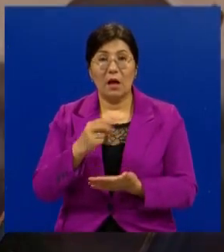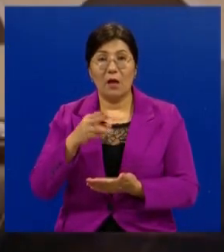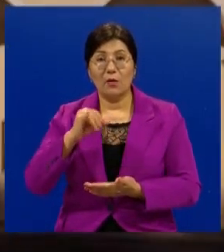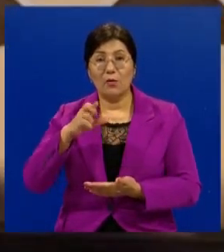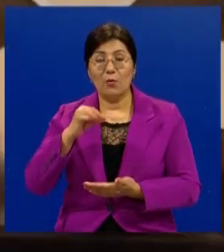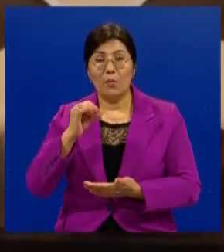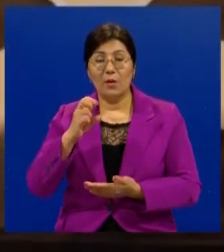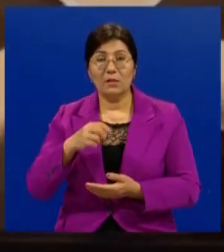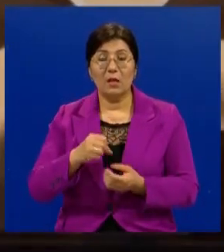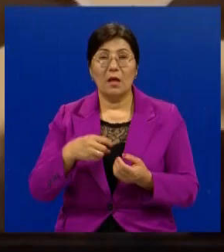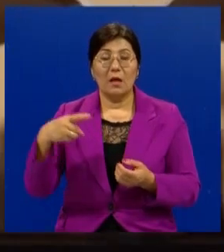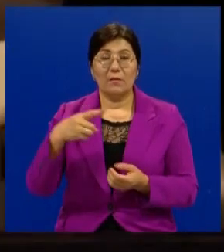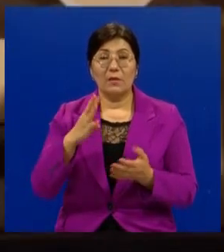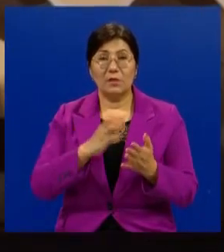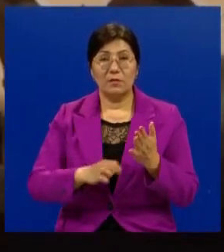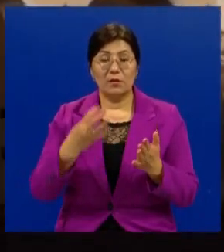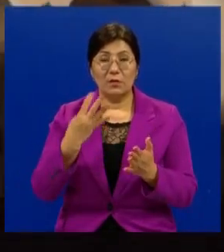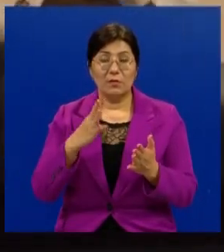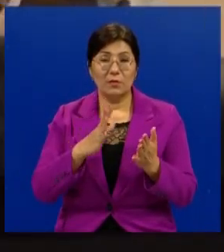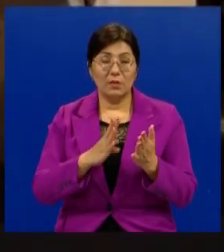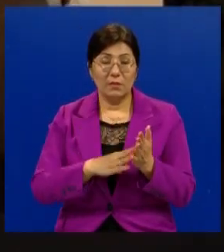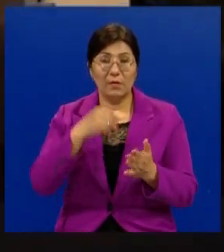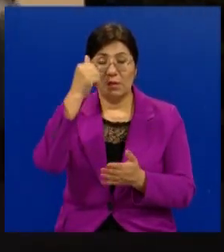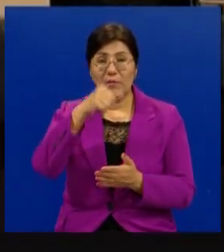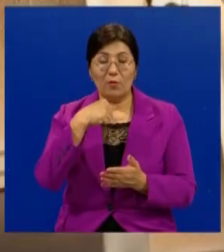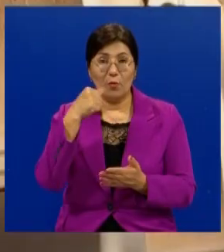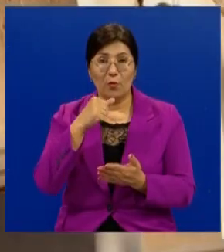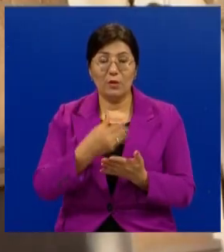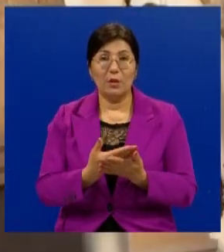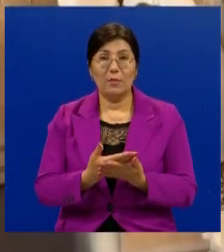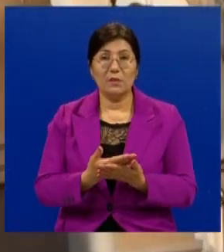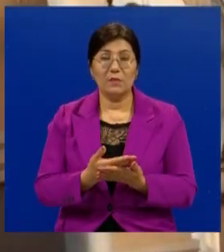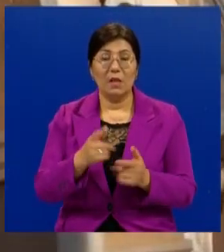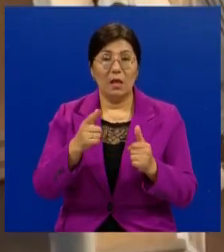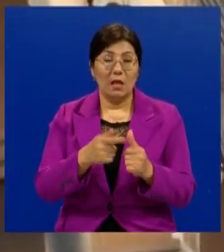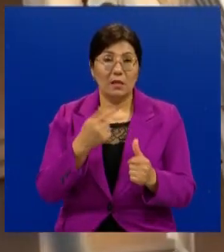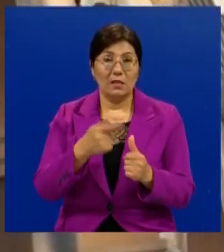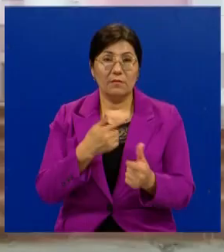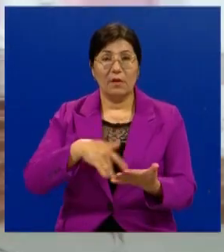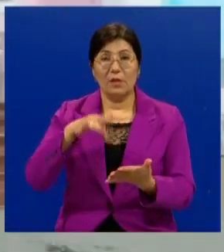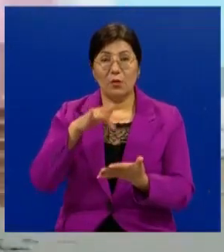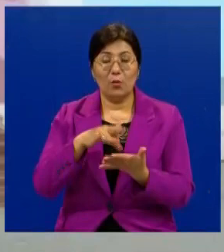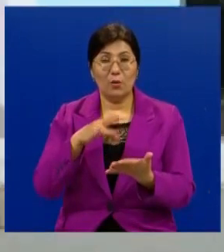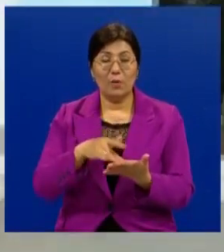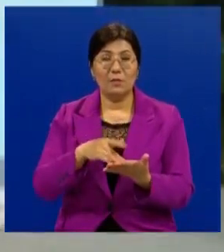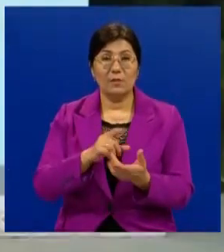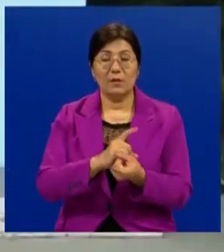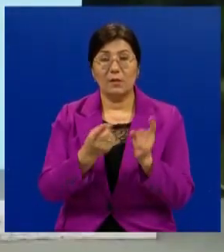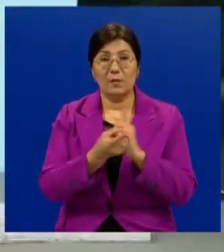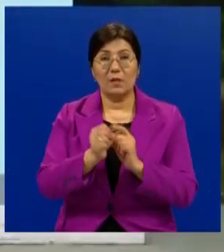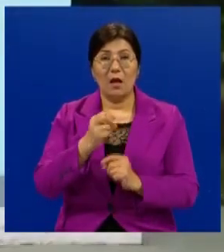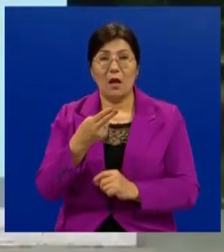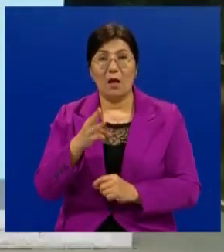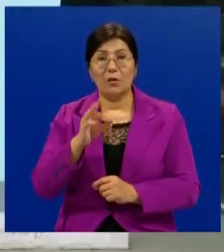марта 1999 года указом первого президента транскрипция названия города была изменена на Актубе. Ну а смысл